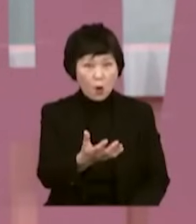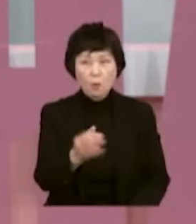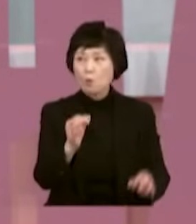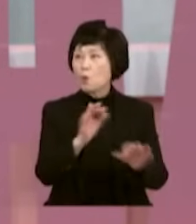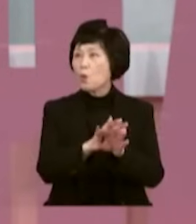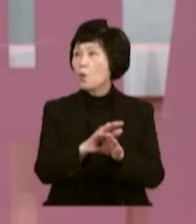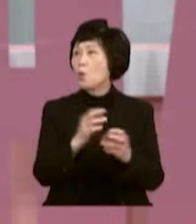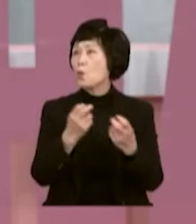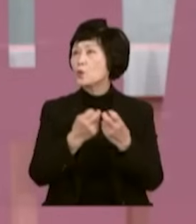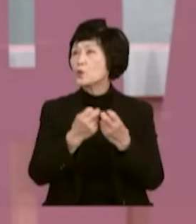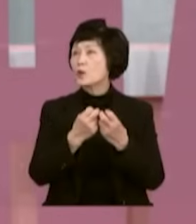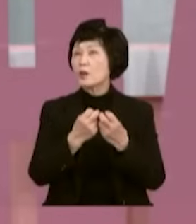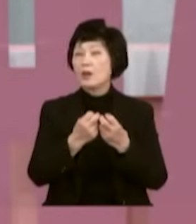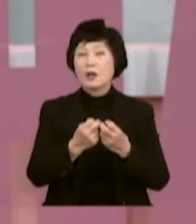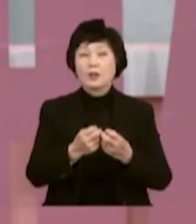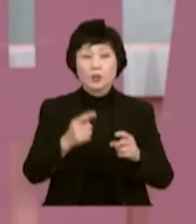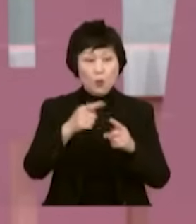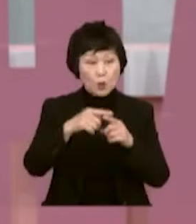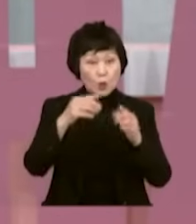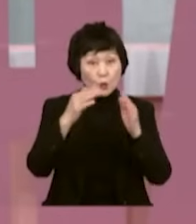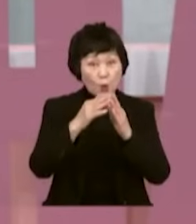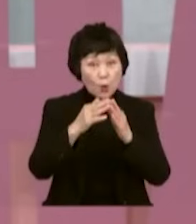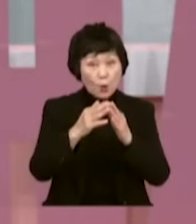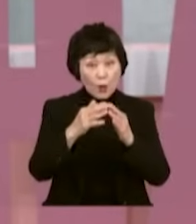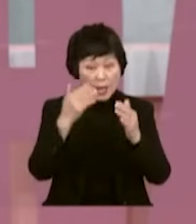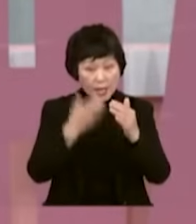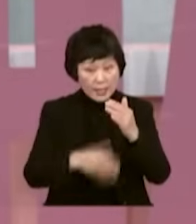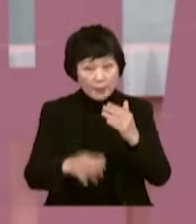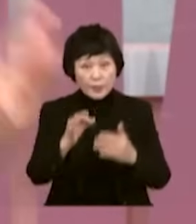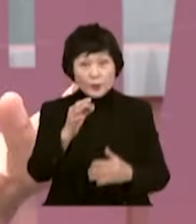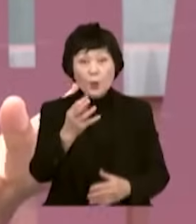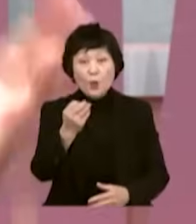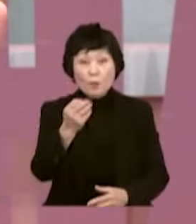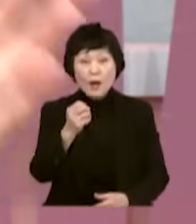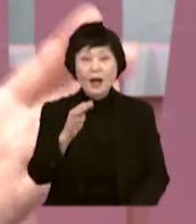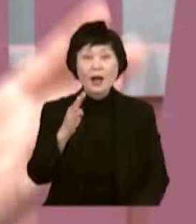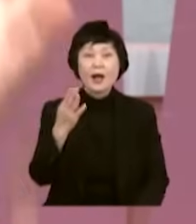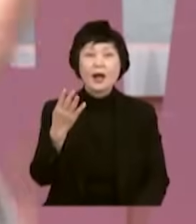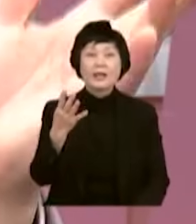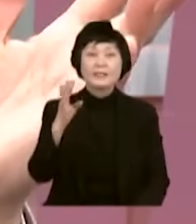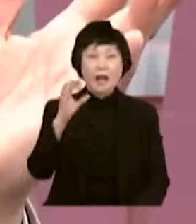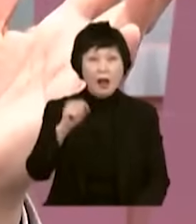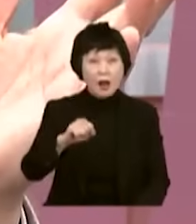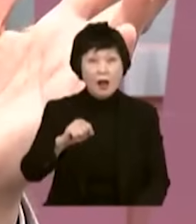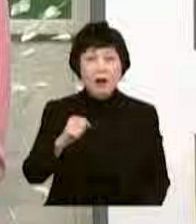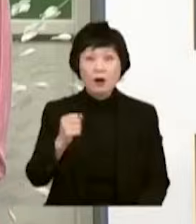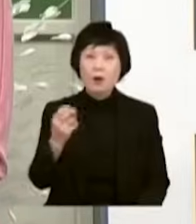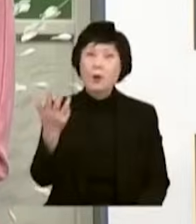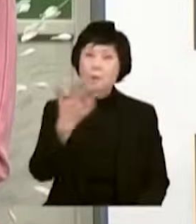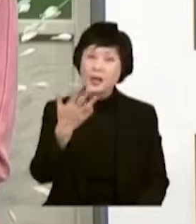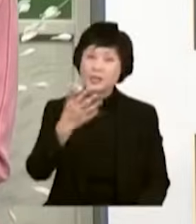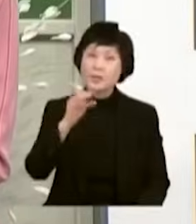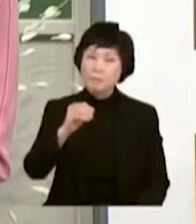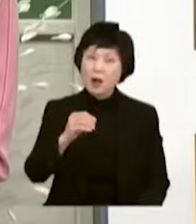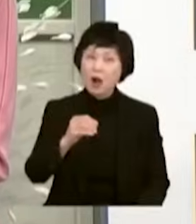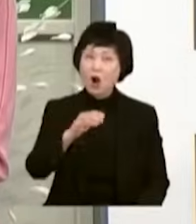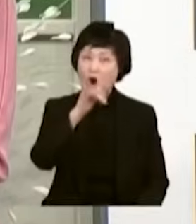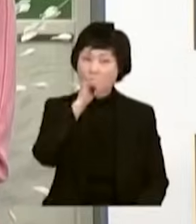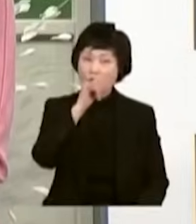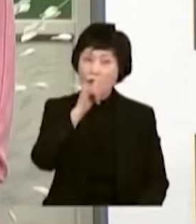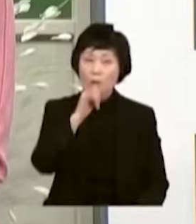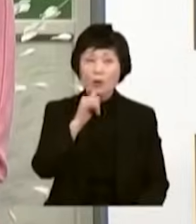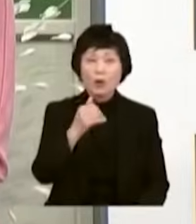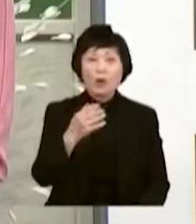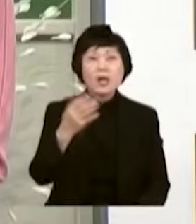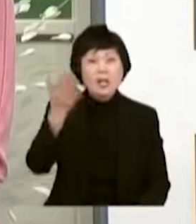4억 8천만 원이 남았대요. 나머지가. 근데 그때 당시로서도 그때는 4억 8천이 큰 돈입니다. 아유, 지금도 크죠. 네. 그때로선